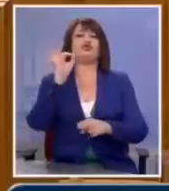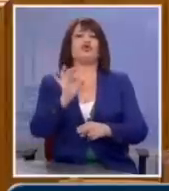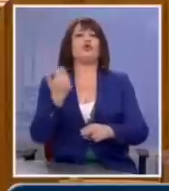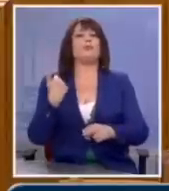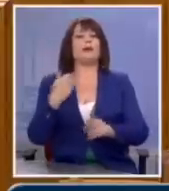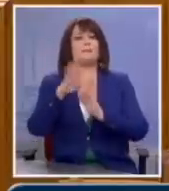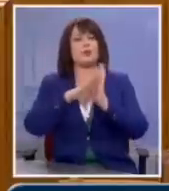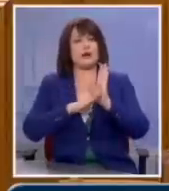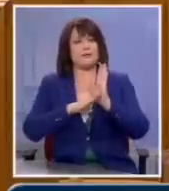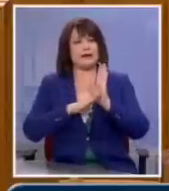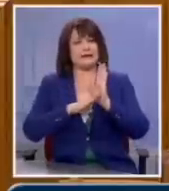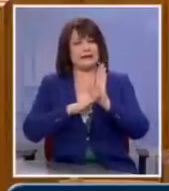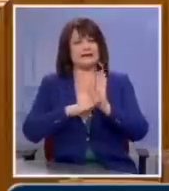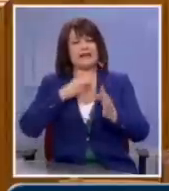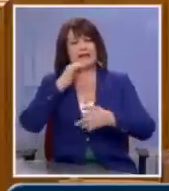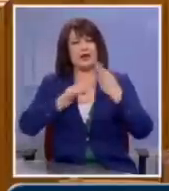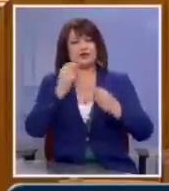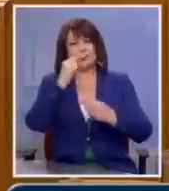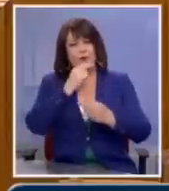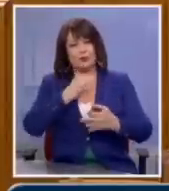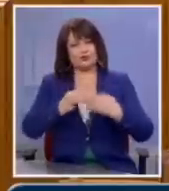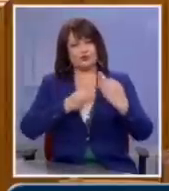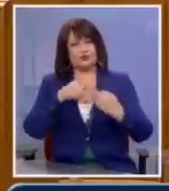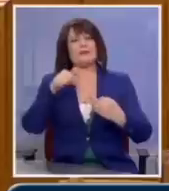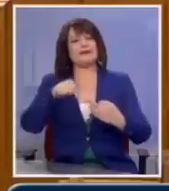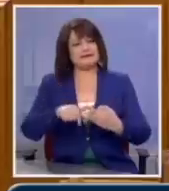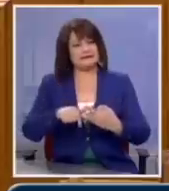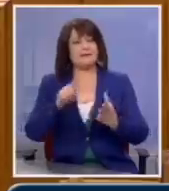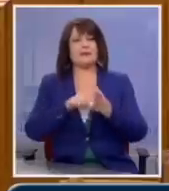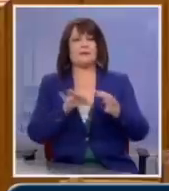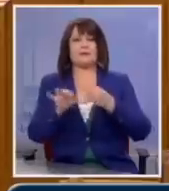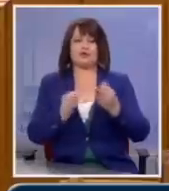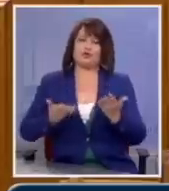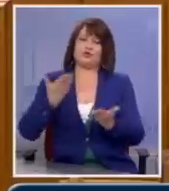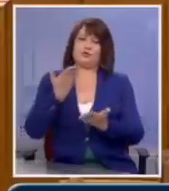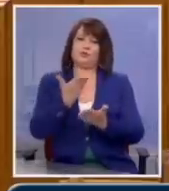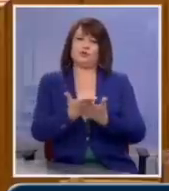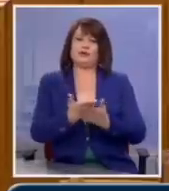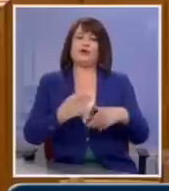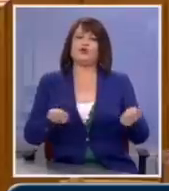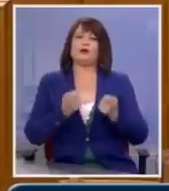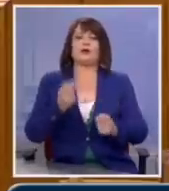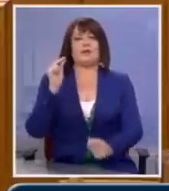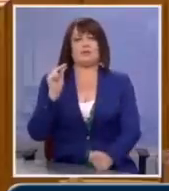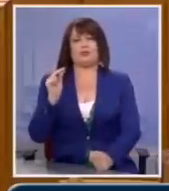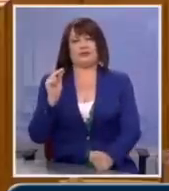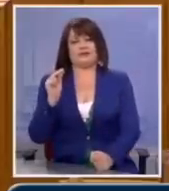προγραμματικές δηλώσεις του Πρωθυπουργού και σήμερα με το παρόν νομοσχέδιο υλοποιείται αυτή η